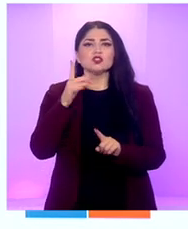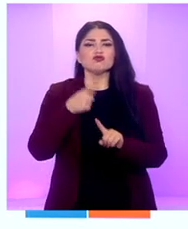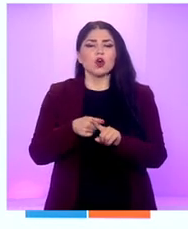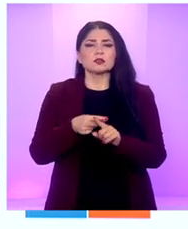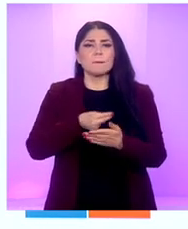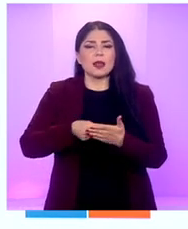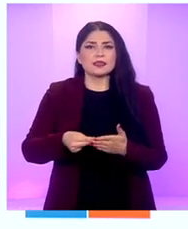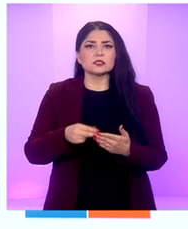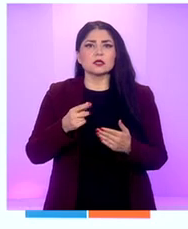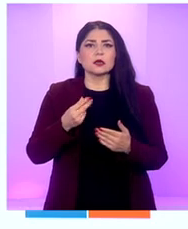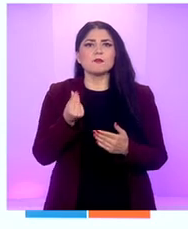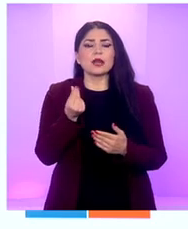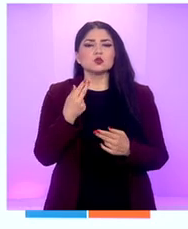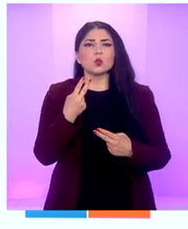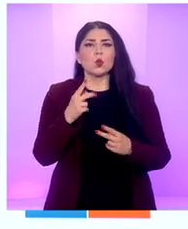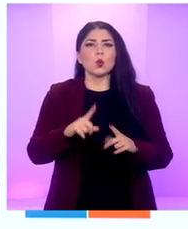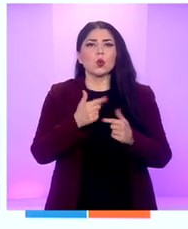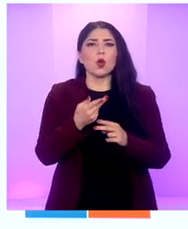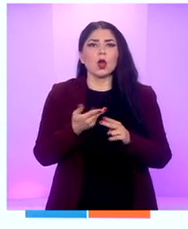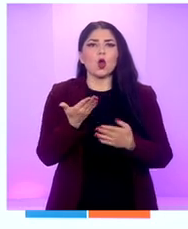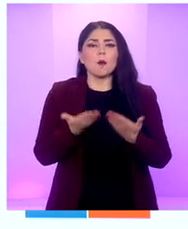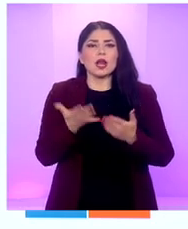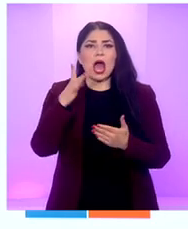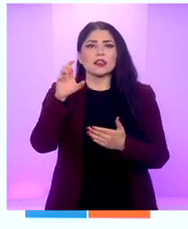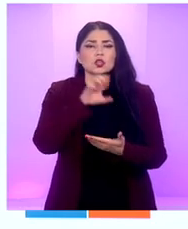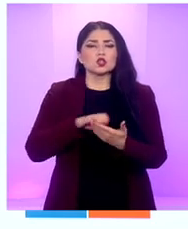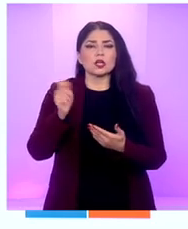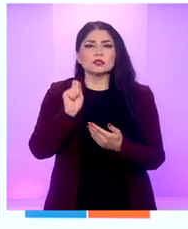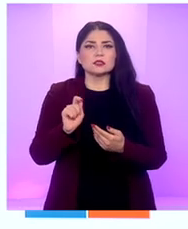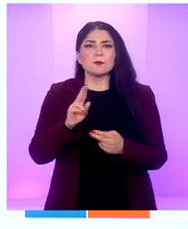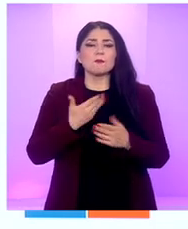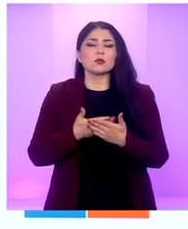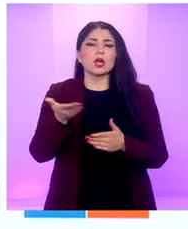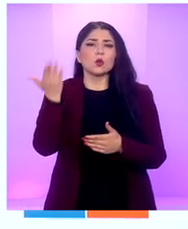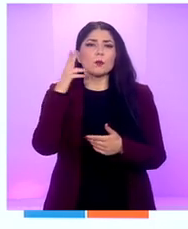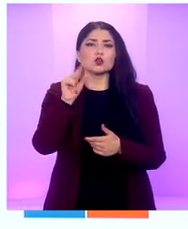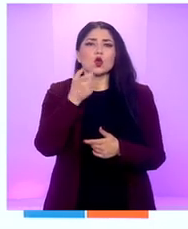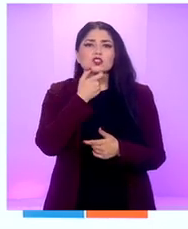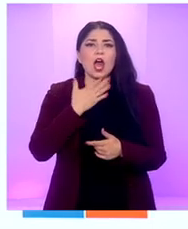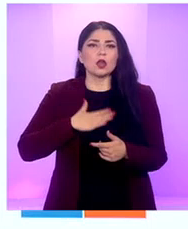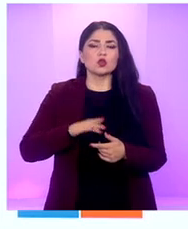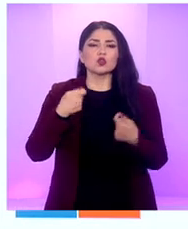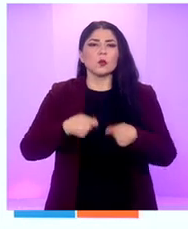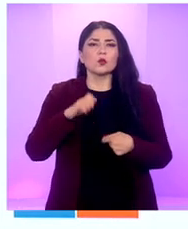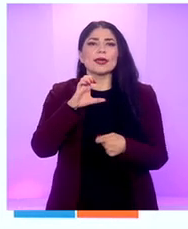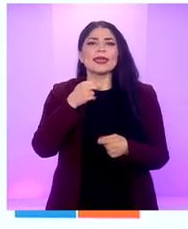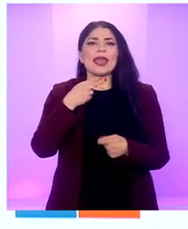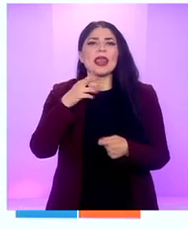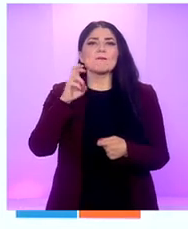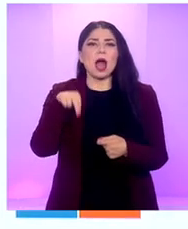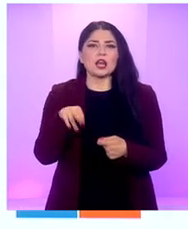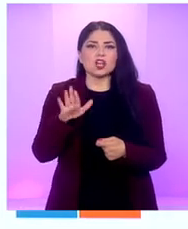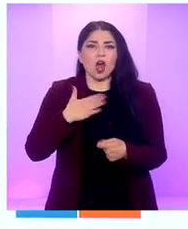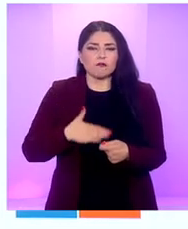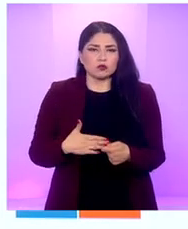ori prețul gunoiului față de marea majoritate a orașelor din țară pentru că așa dorit acum aproape 20 de ani domnul chiliman trebuie